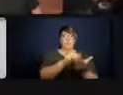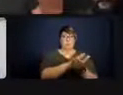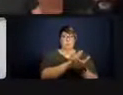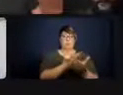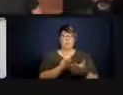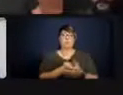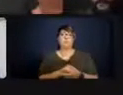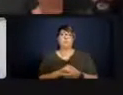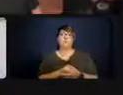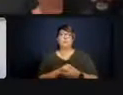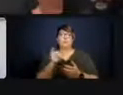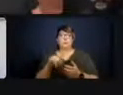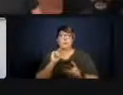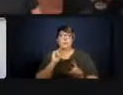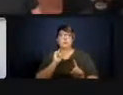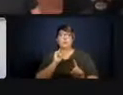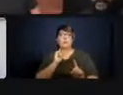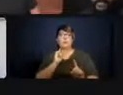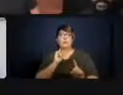sababu